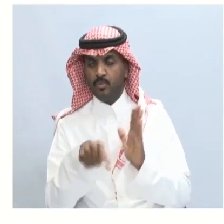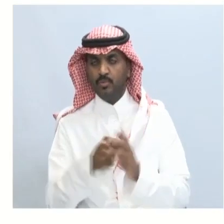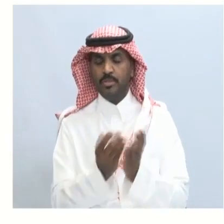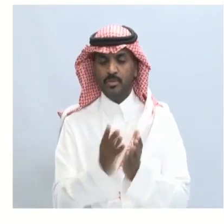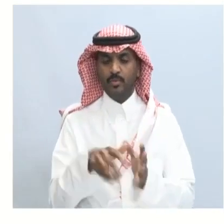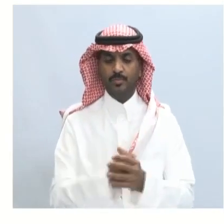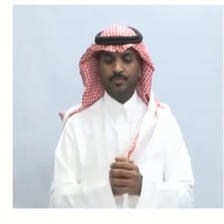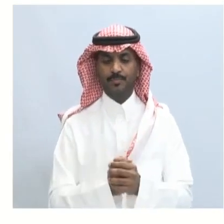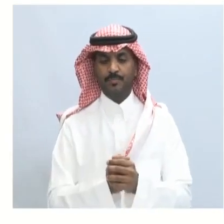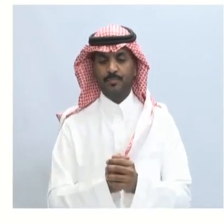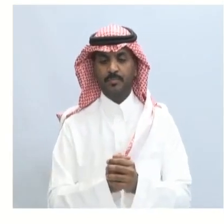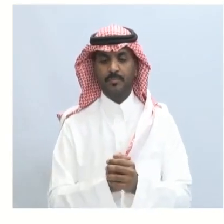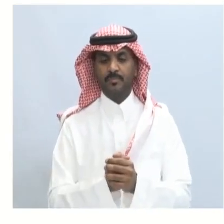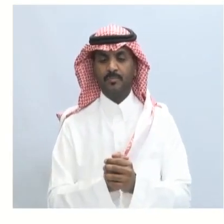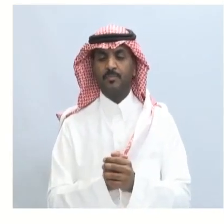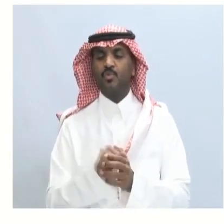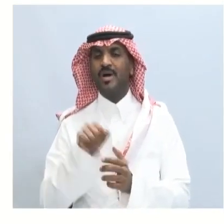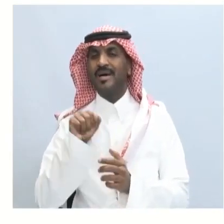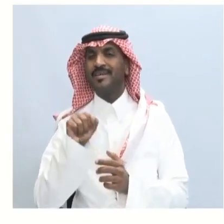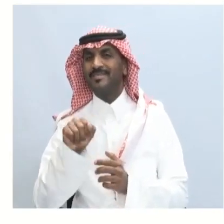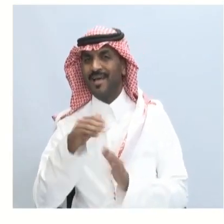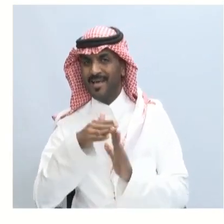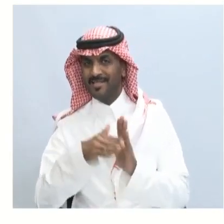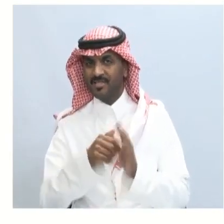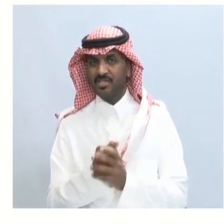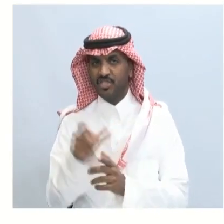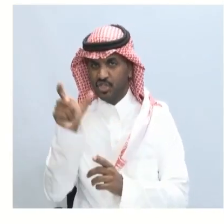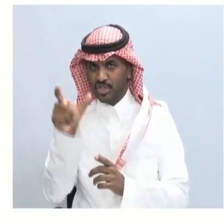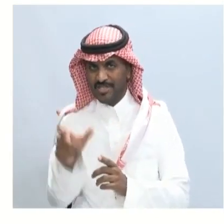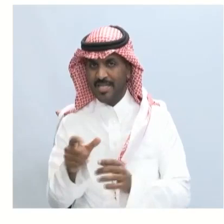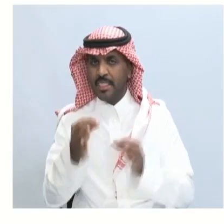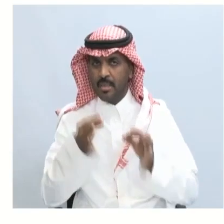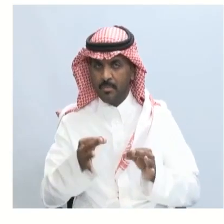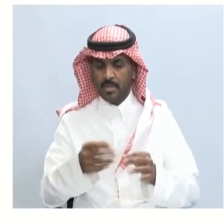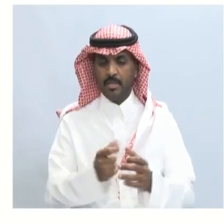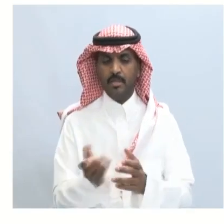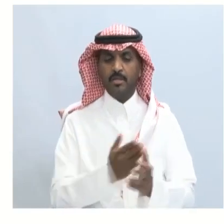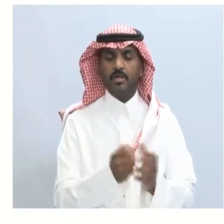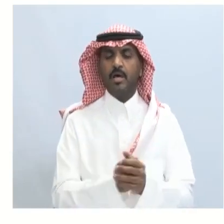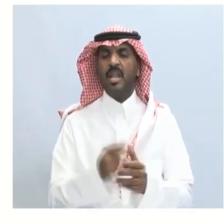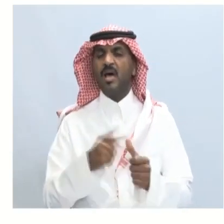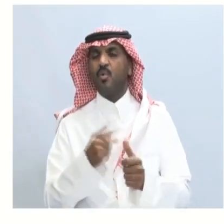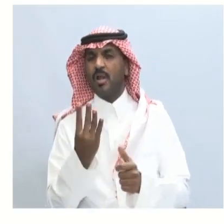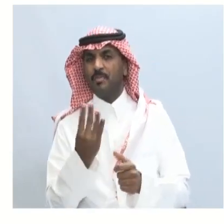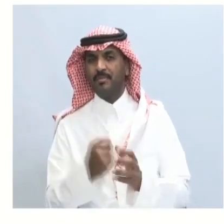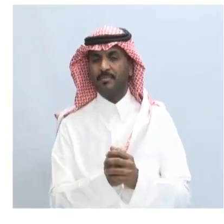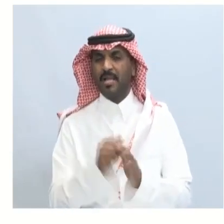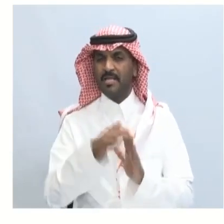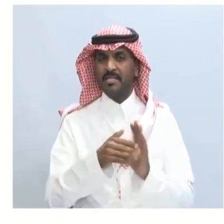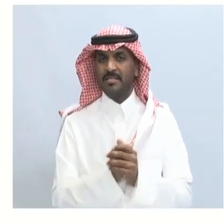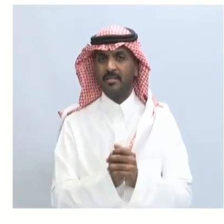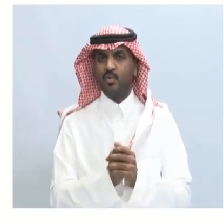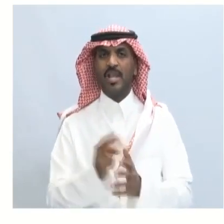اليوم بعنوان خصائص الشخص الطبيعي وسنتكلم عن الخصيصه الرابعه وهي